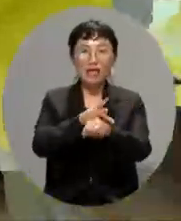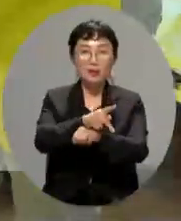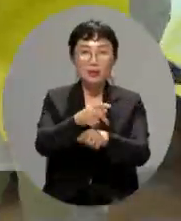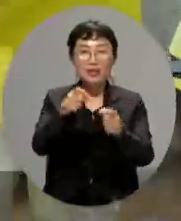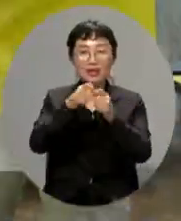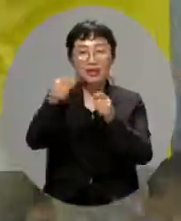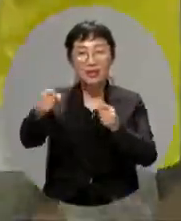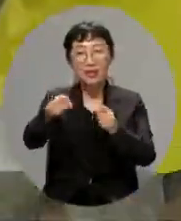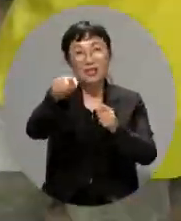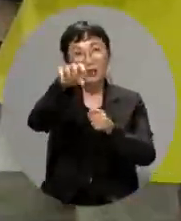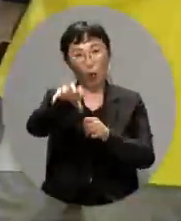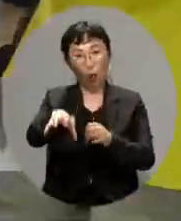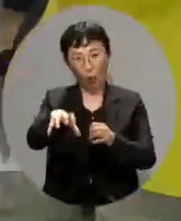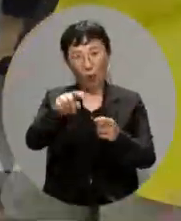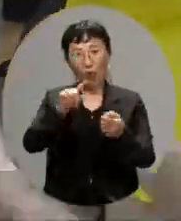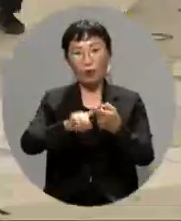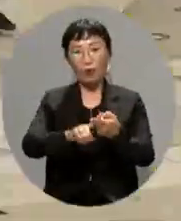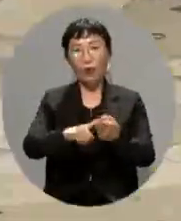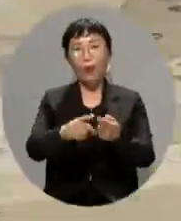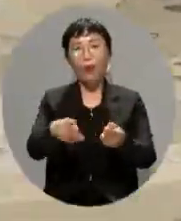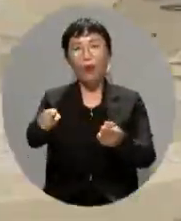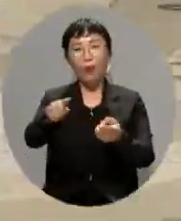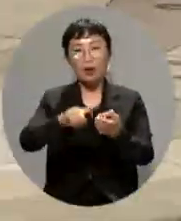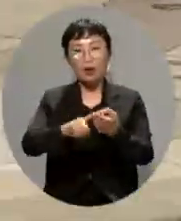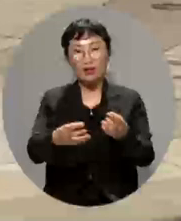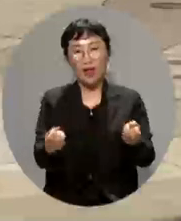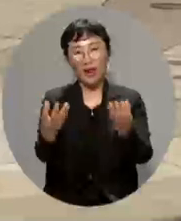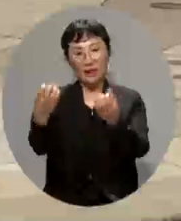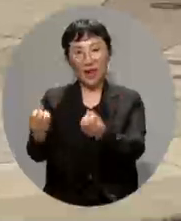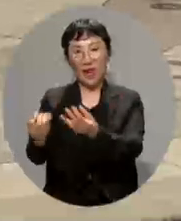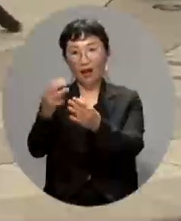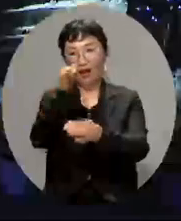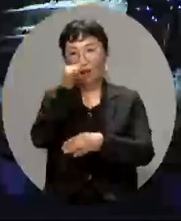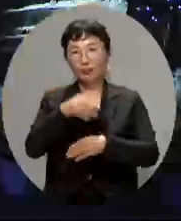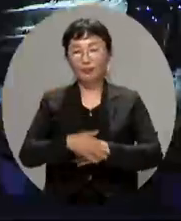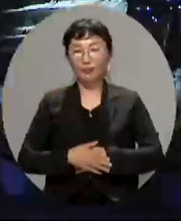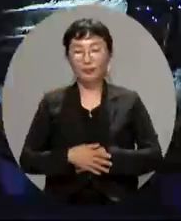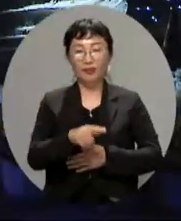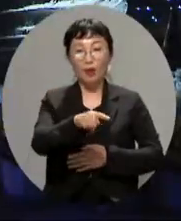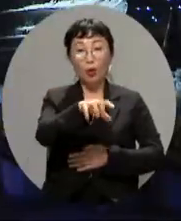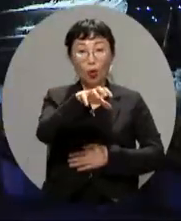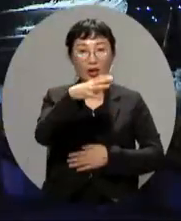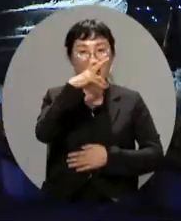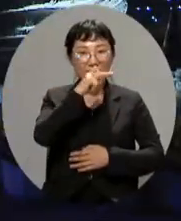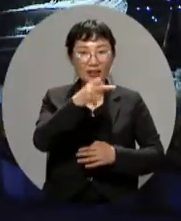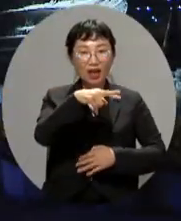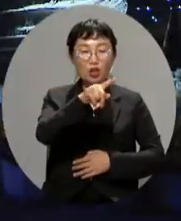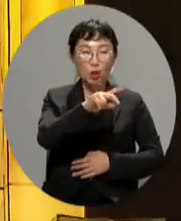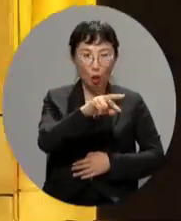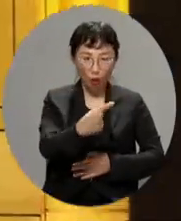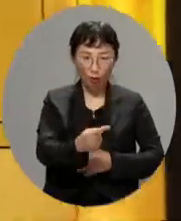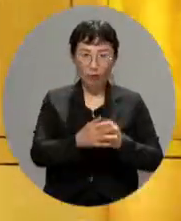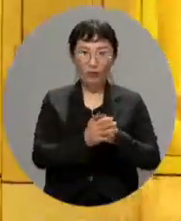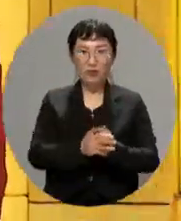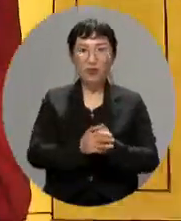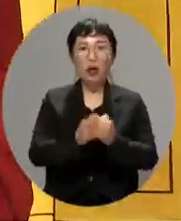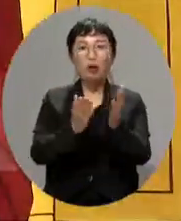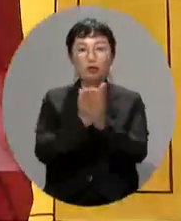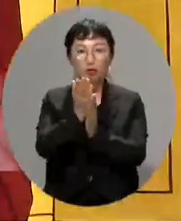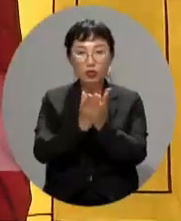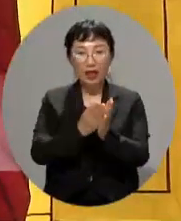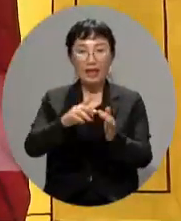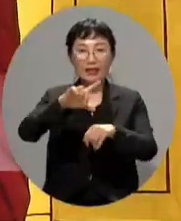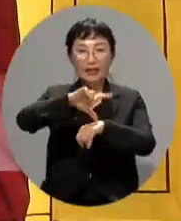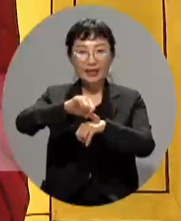7일부터 10일까지 임실치즈 테마파크에서 진행됩니다. 익산에서 서동축제, 군산에선 시간여행 축제가